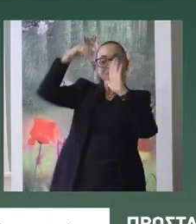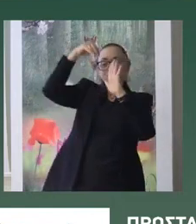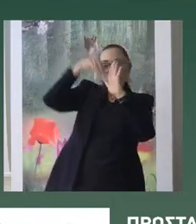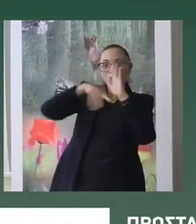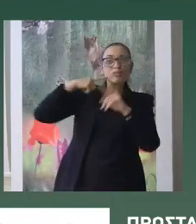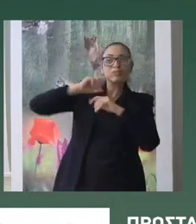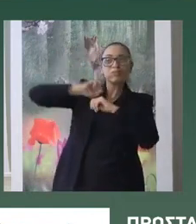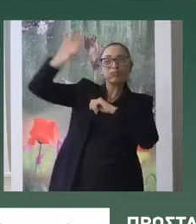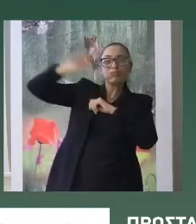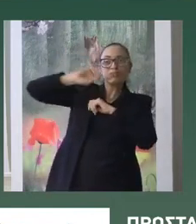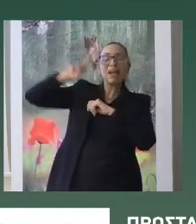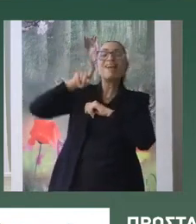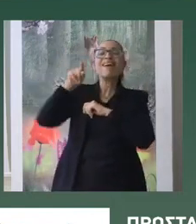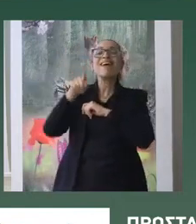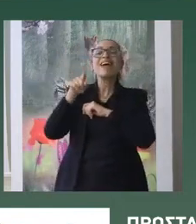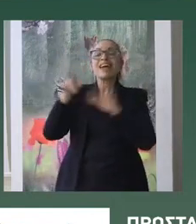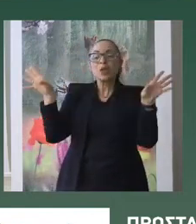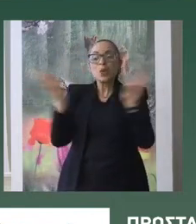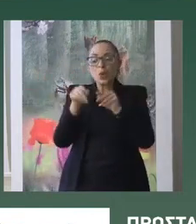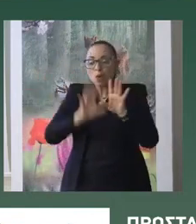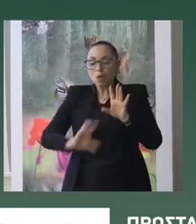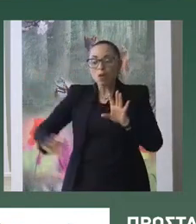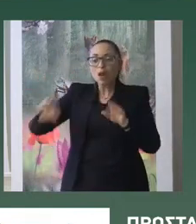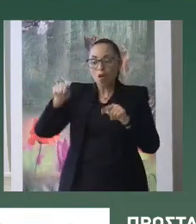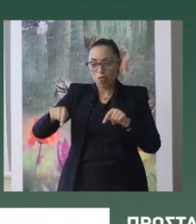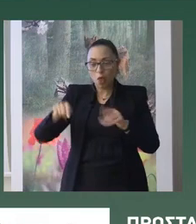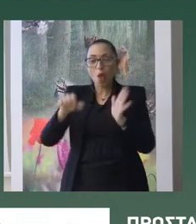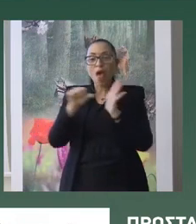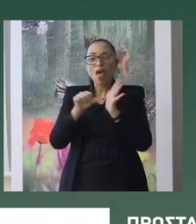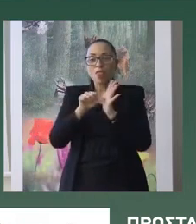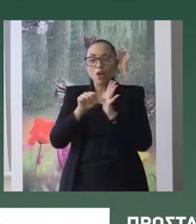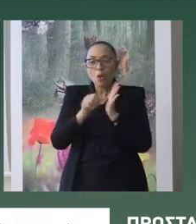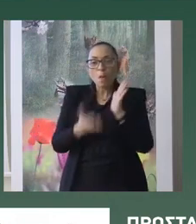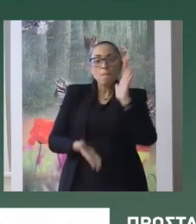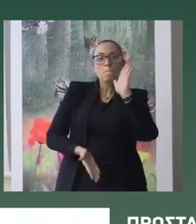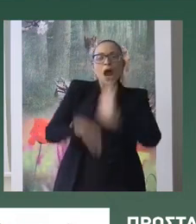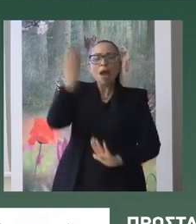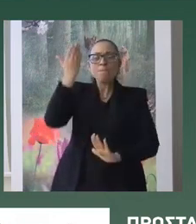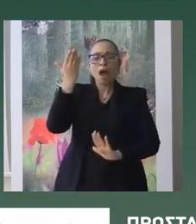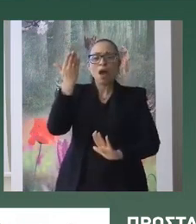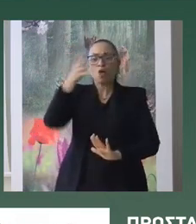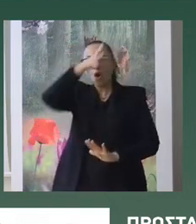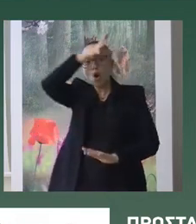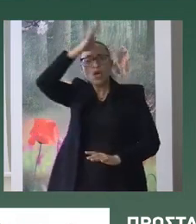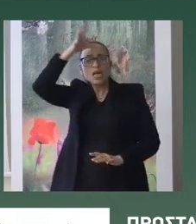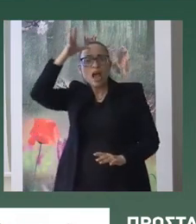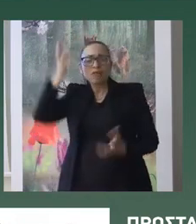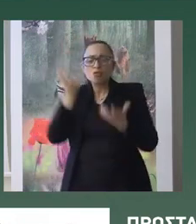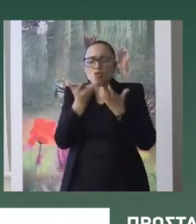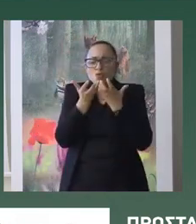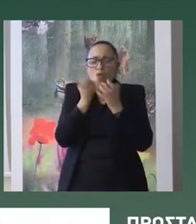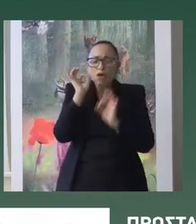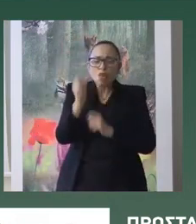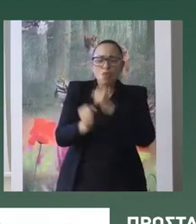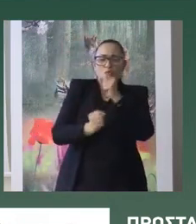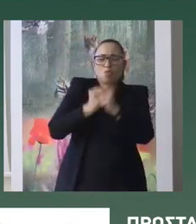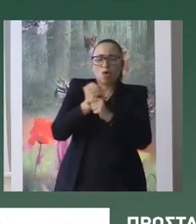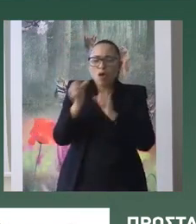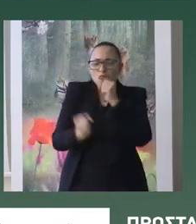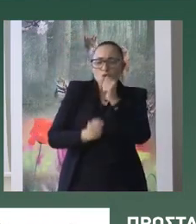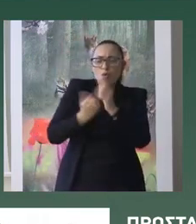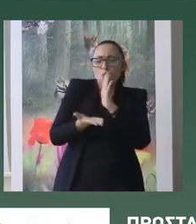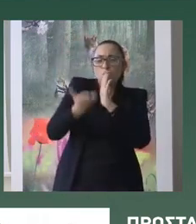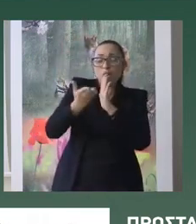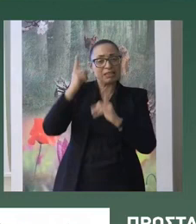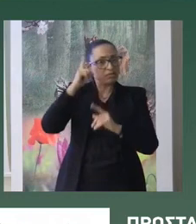Για την περιοχή του ευρύτερου υποδομικού συγκροτήματος Αθήνας θα έχουμε παραπάνω 8 με 10 κάψονες το έτος. Ξέρω ότι υπάρχει